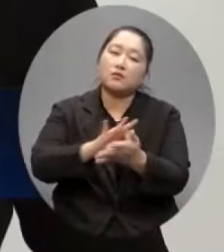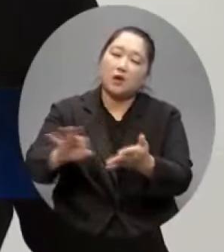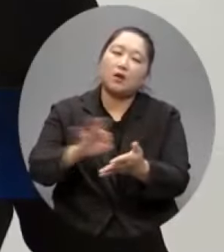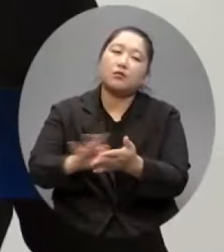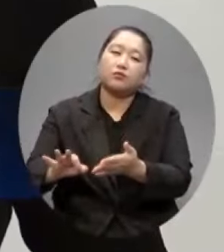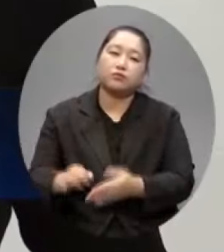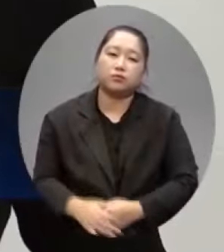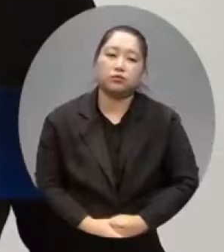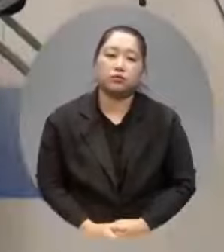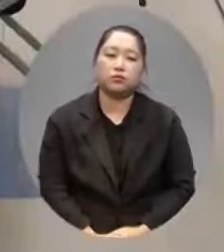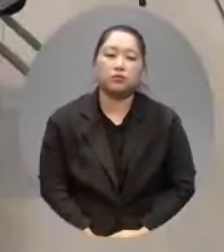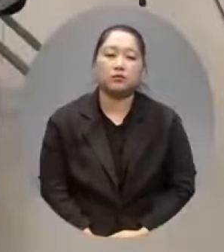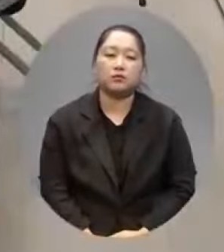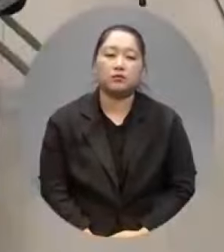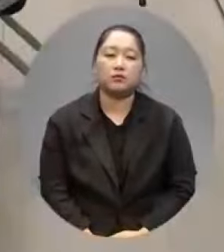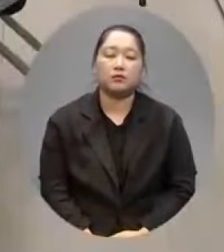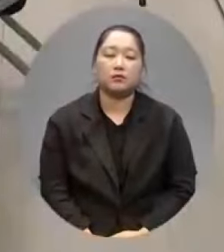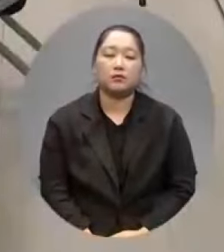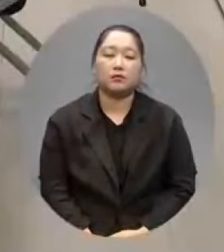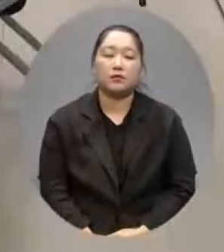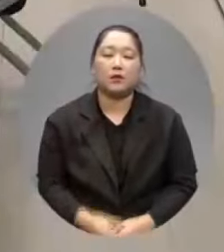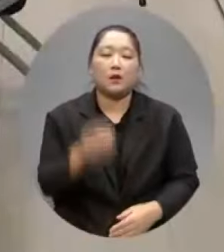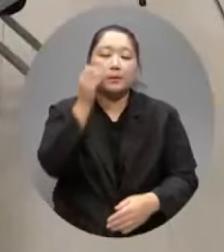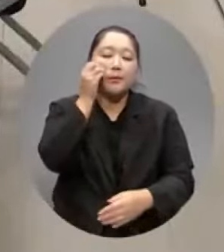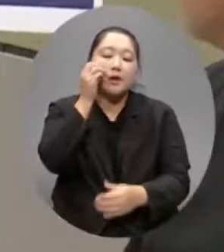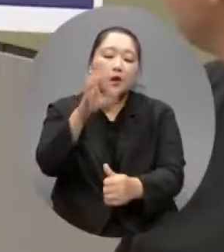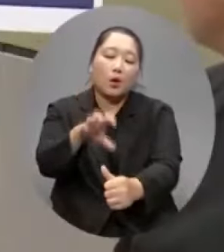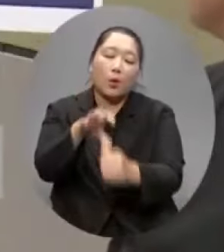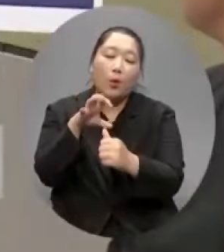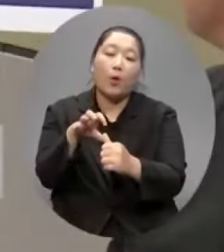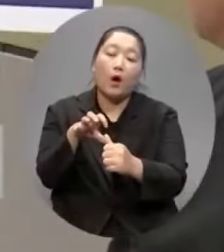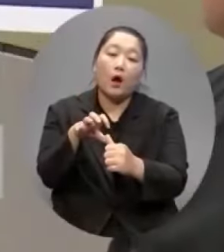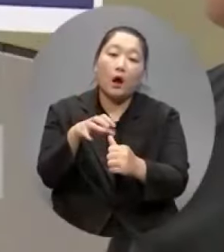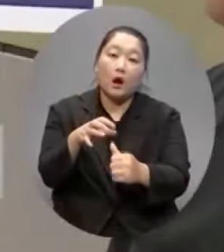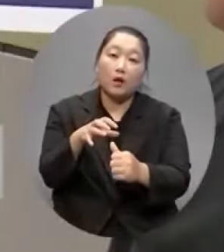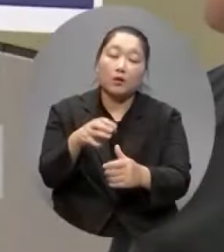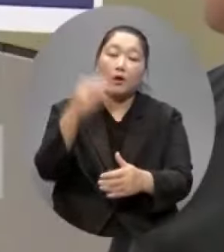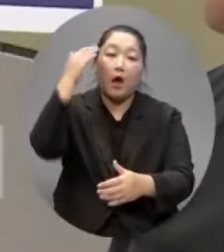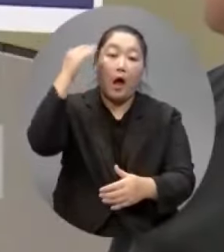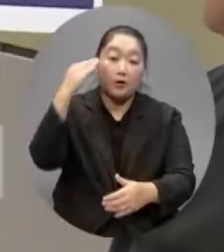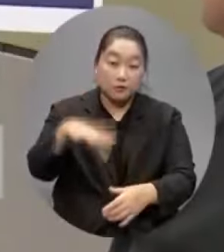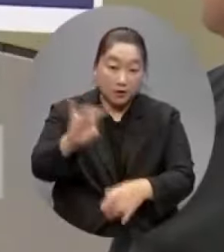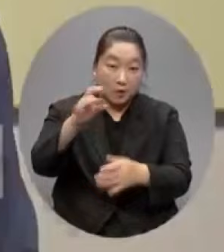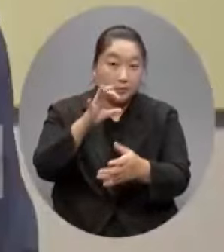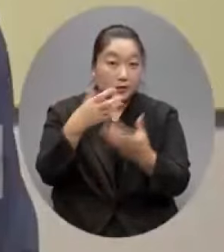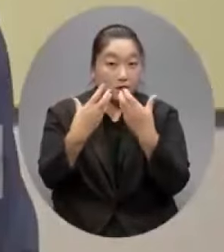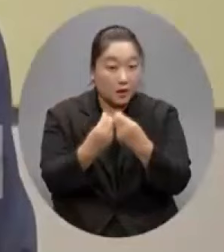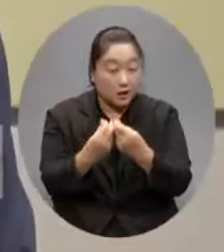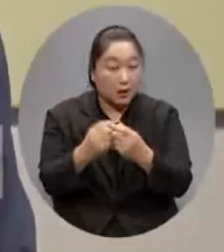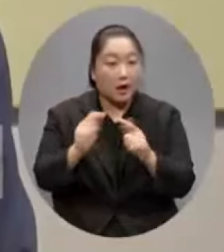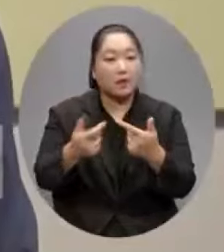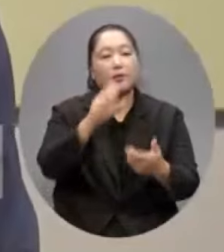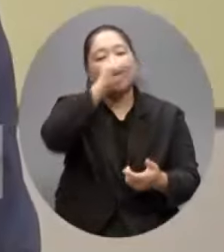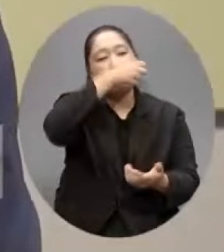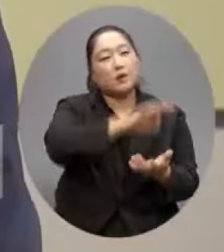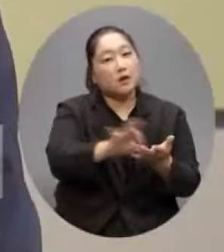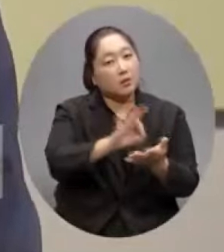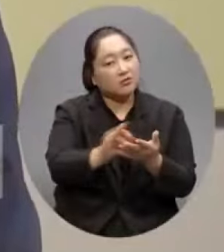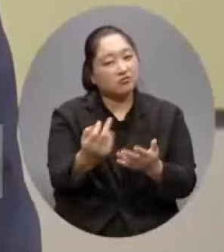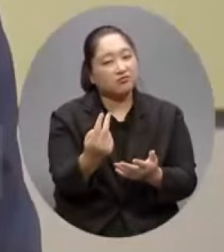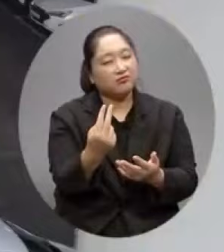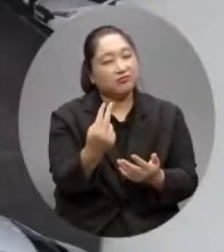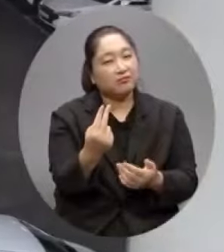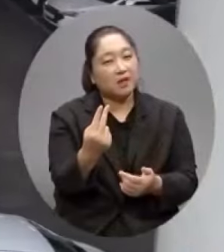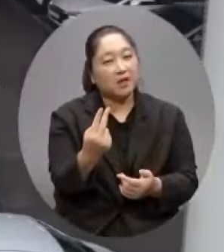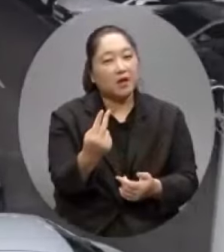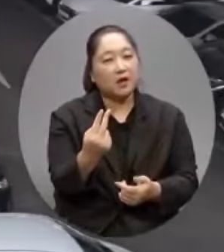낭비될 수 있다. 죽은 공간을 살리는 국내 최초 사례가 될지 또 하나의 예산 낭비 사례란 오명을